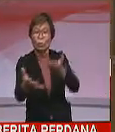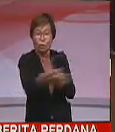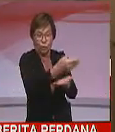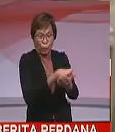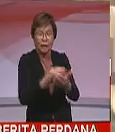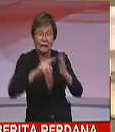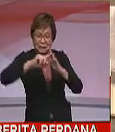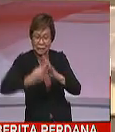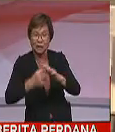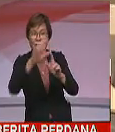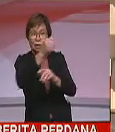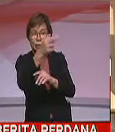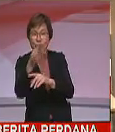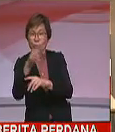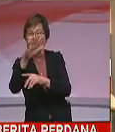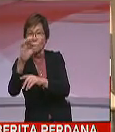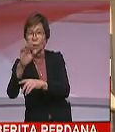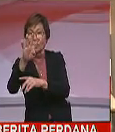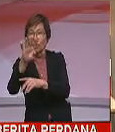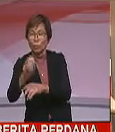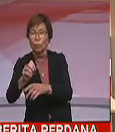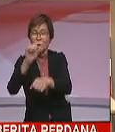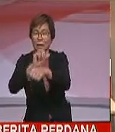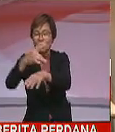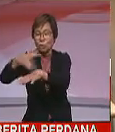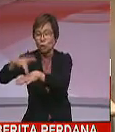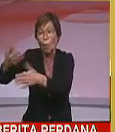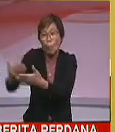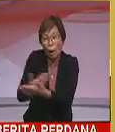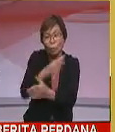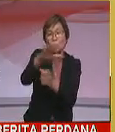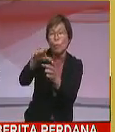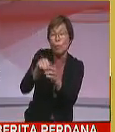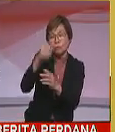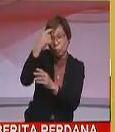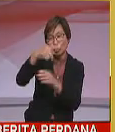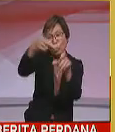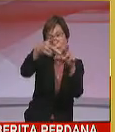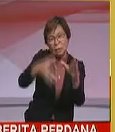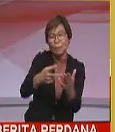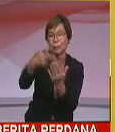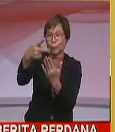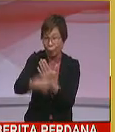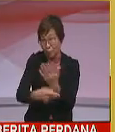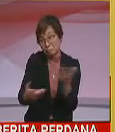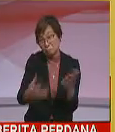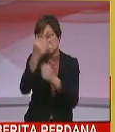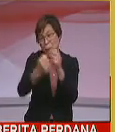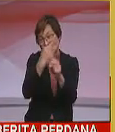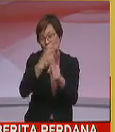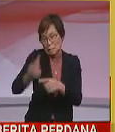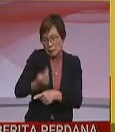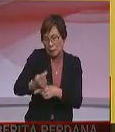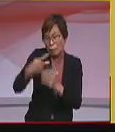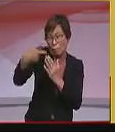dan mewujudkan 10540 peluang pekerjaan baru termasuk untuk peserta program bagi tahun ini